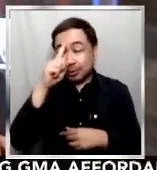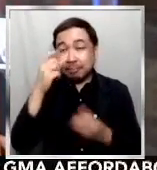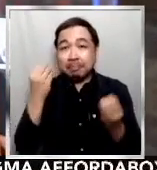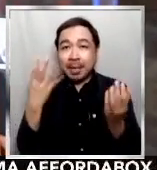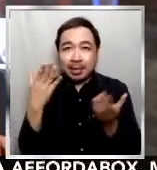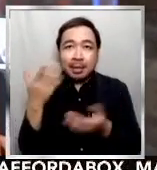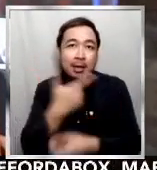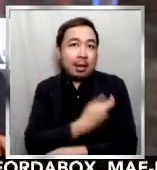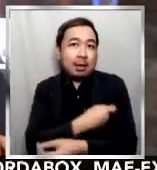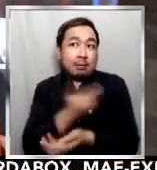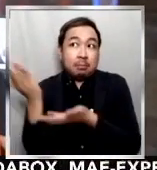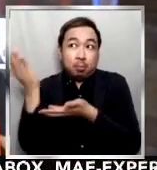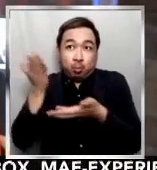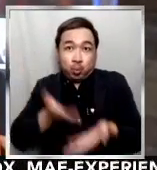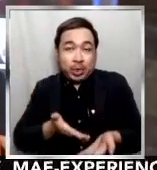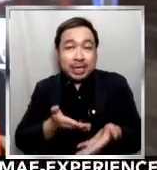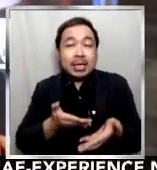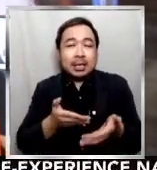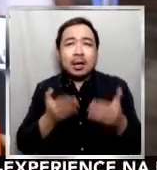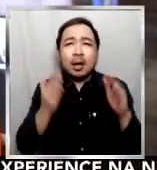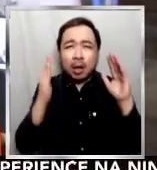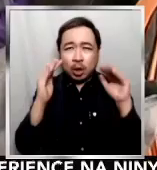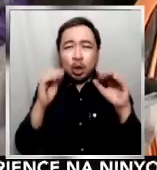ang nasabing numero sa linggong ito.